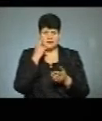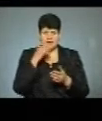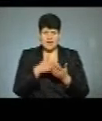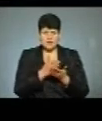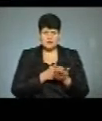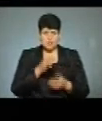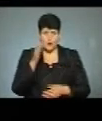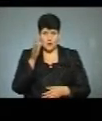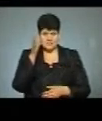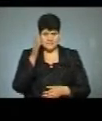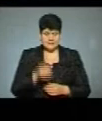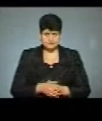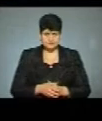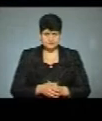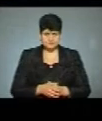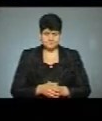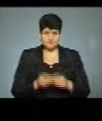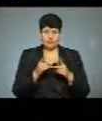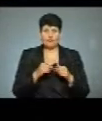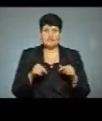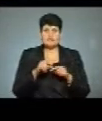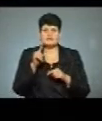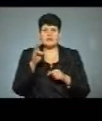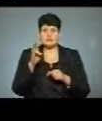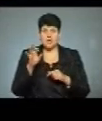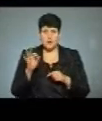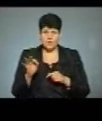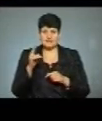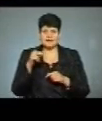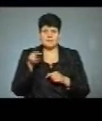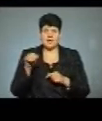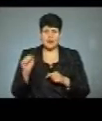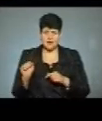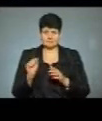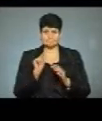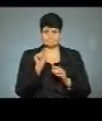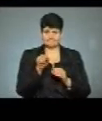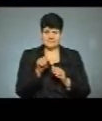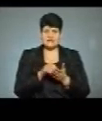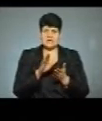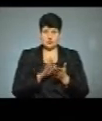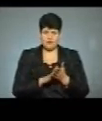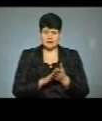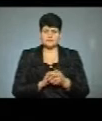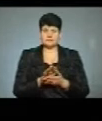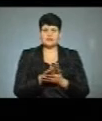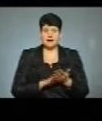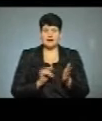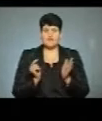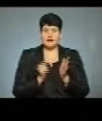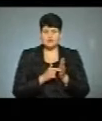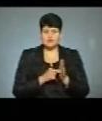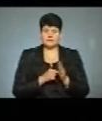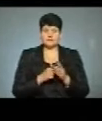освіти у відділ ЗНО та ДПА. Тут ми вже маємо зареєструватися. Далі я вказую категорію,